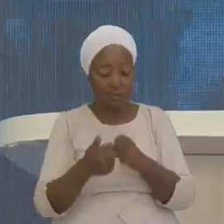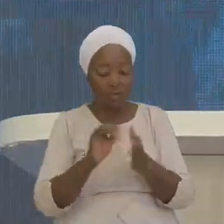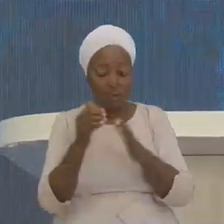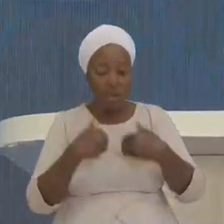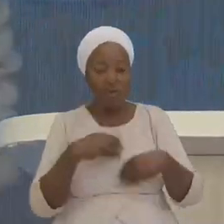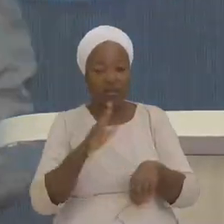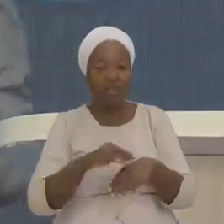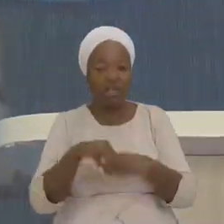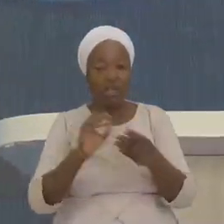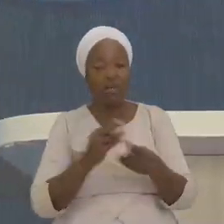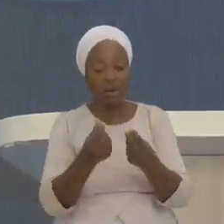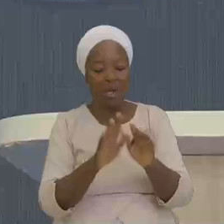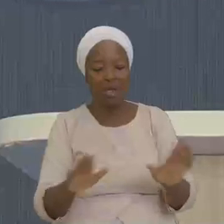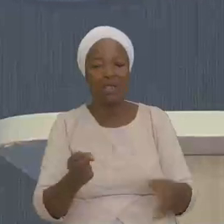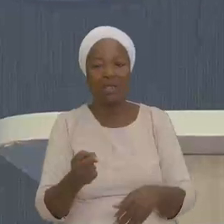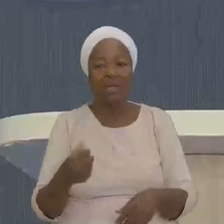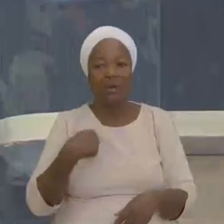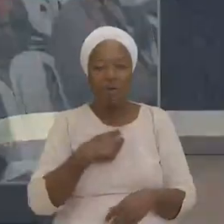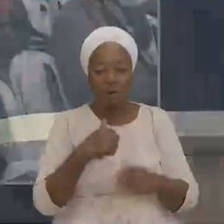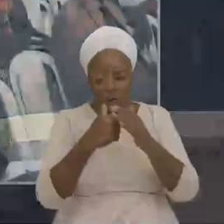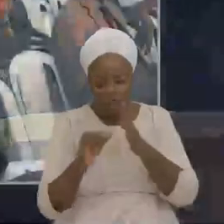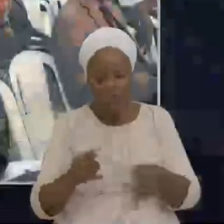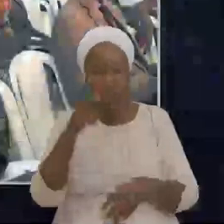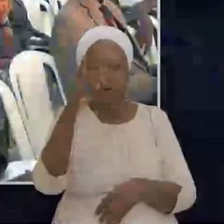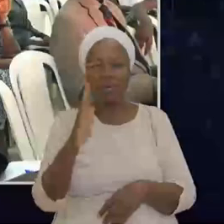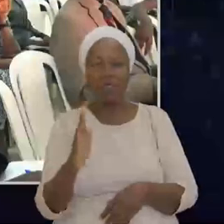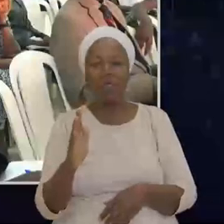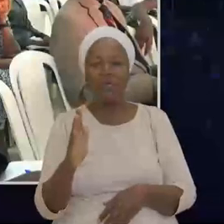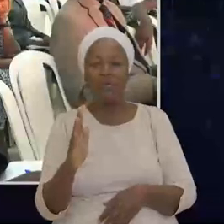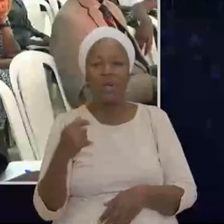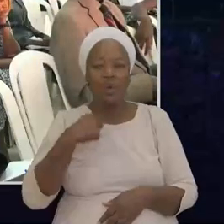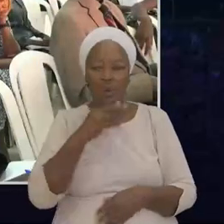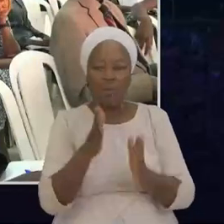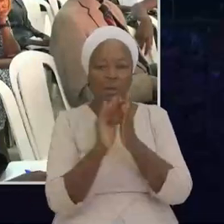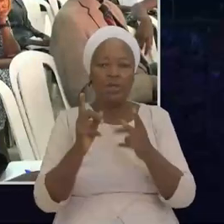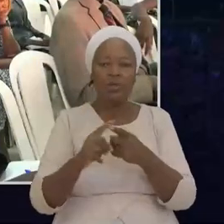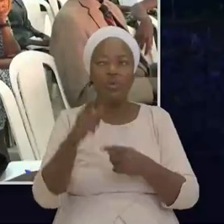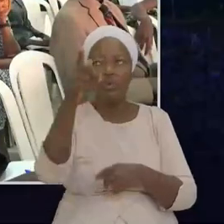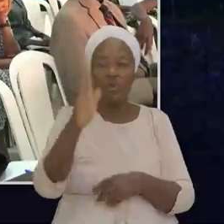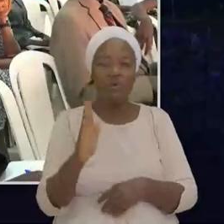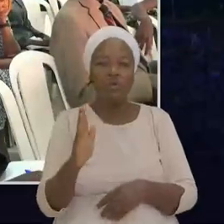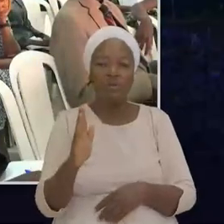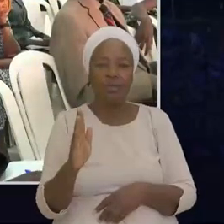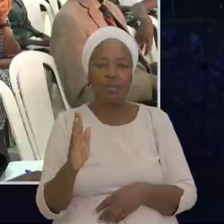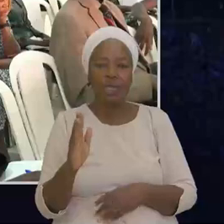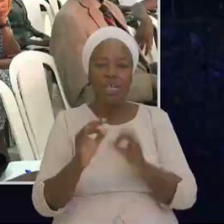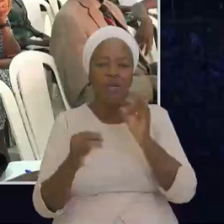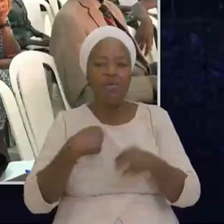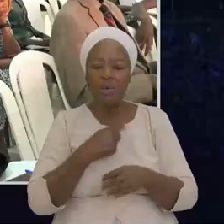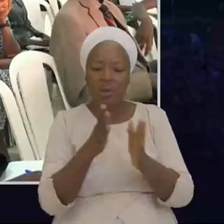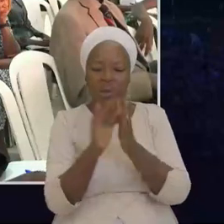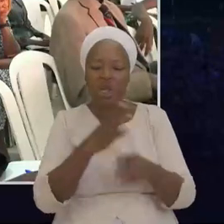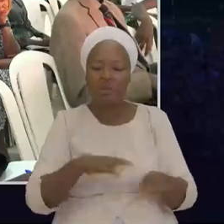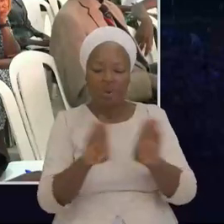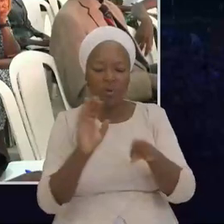C'est l'un des problèmes que nous avons dans nos pays, dans nos vies. Nous adorons Dieu. Nous prions à